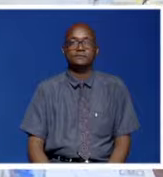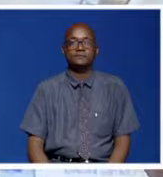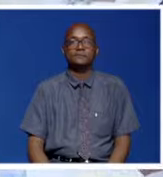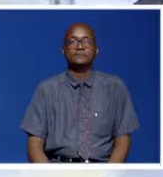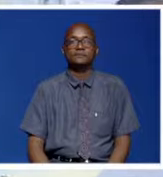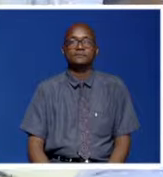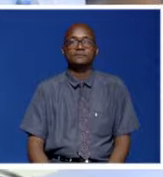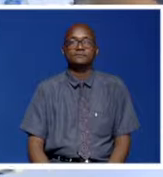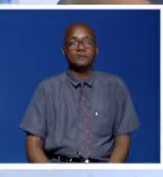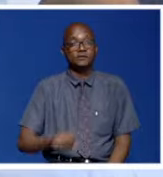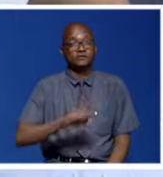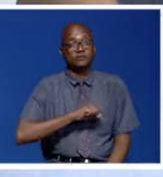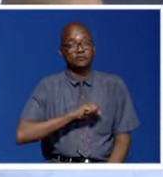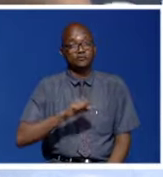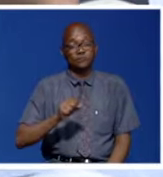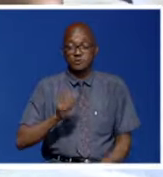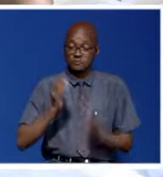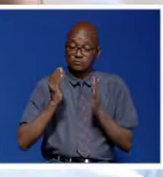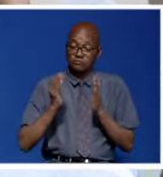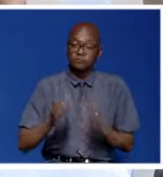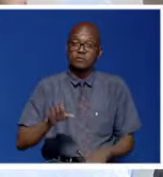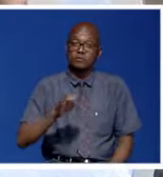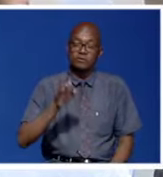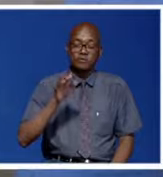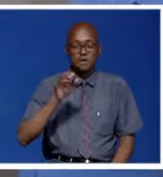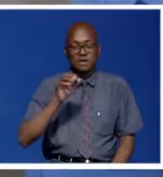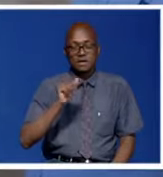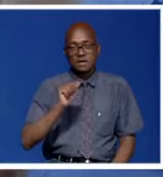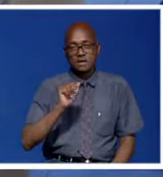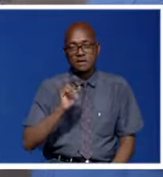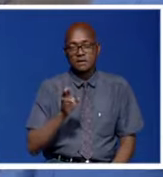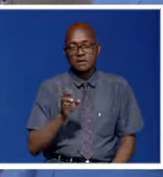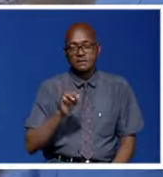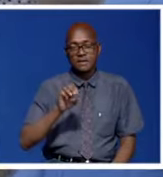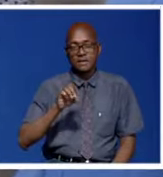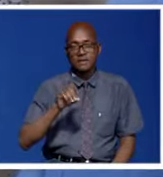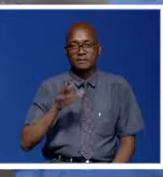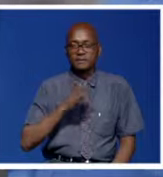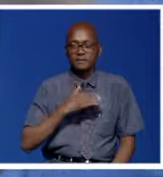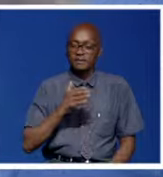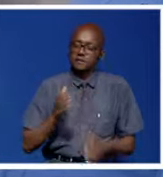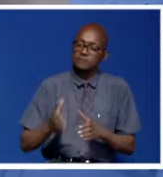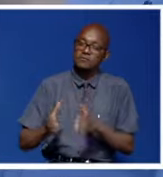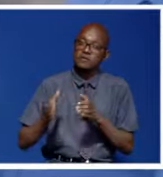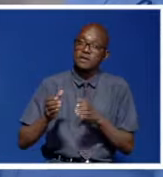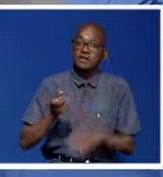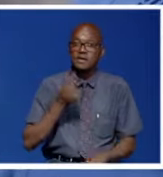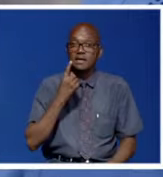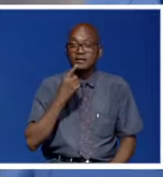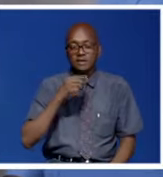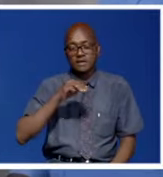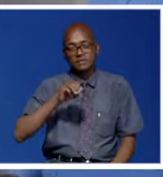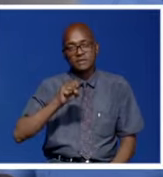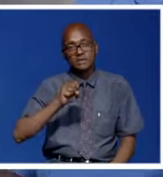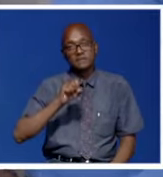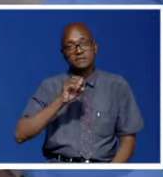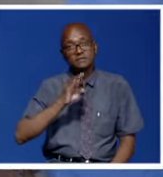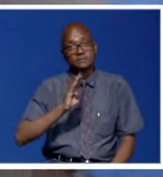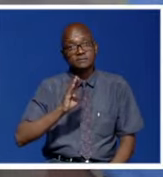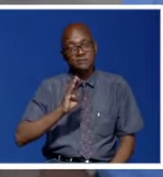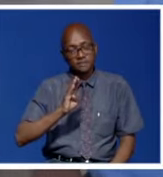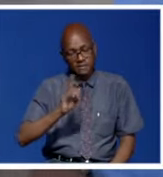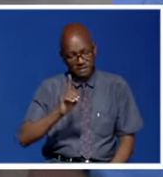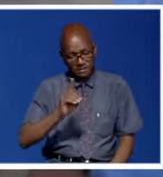Mkuu wa mkoa wa Ruvuma Ahmed Abbas ametaka bohari ya dawa MSD kanda ya Iringa kutumia takwimu